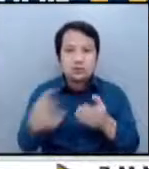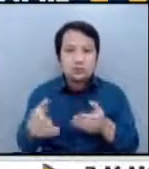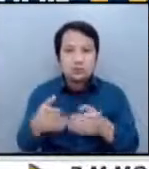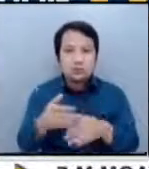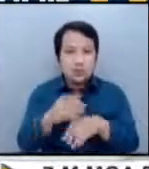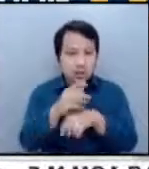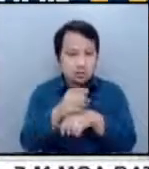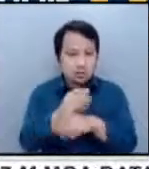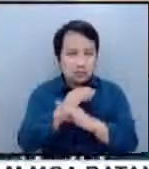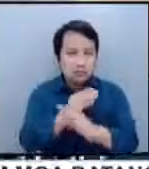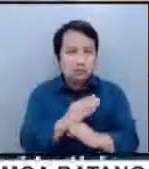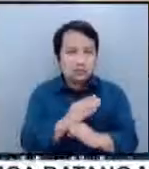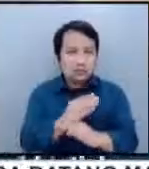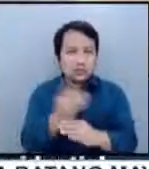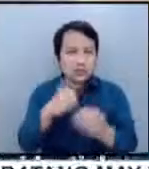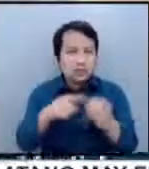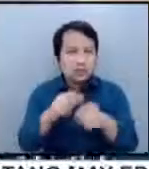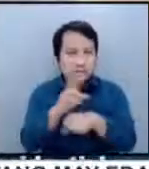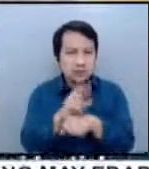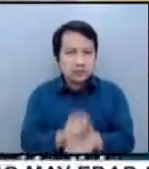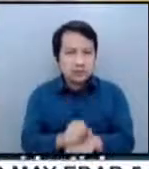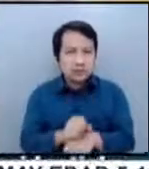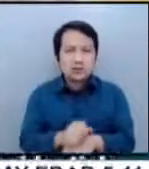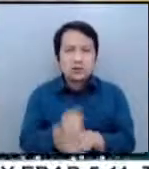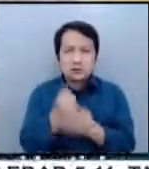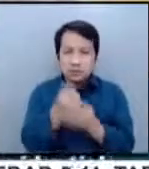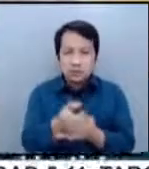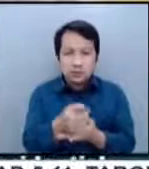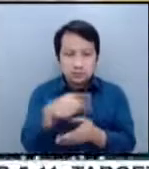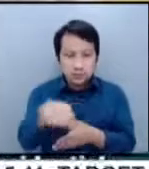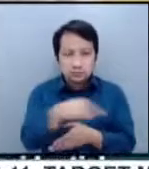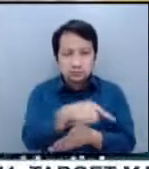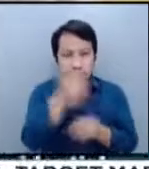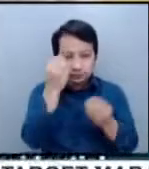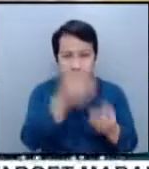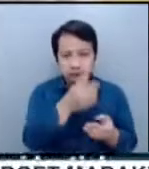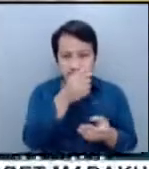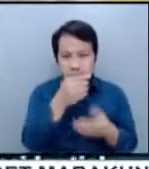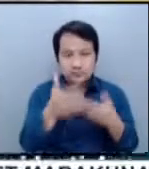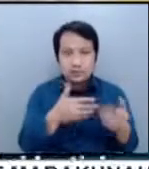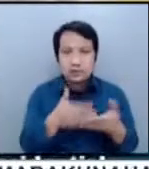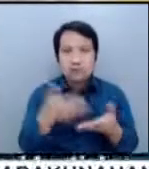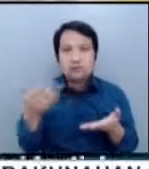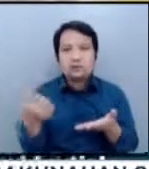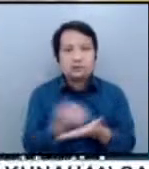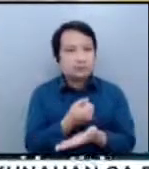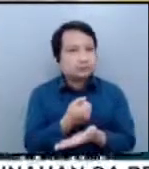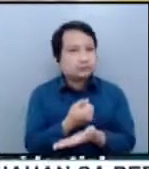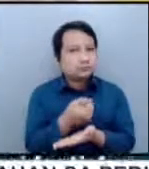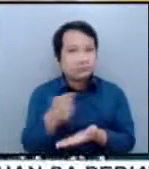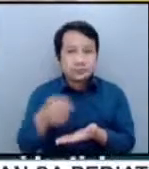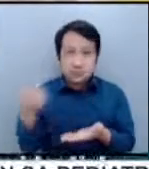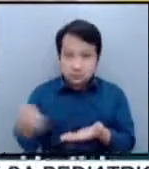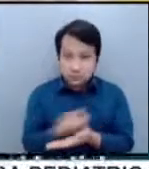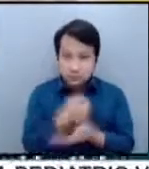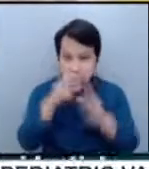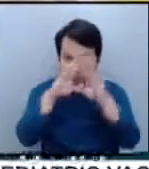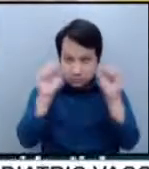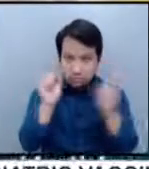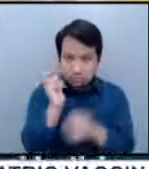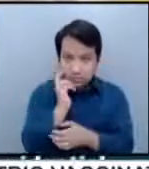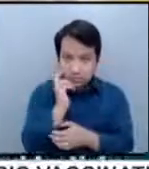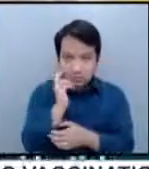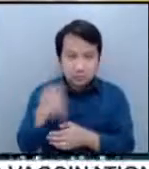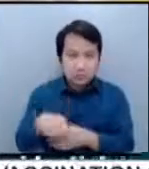at rehabilitation. Pero gate naman ng palasyo, wala pong sinayang si Pangulong Duterte dito